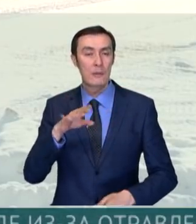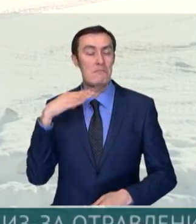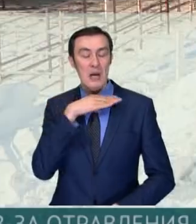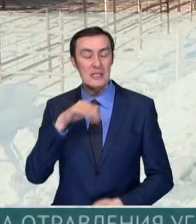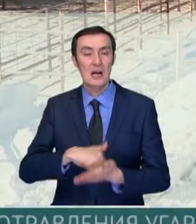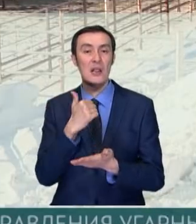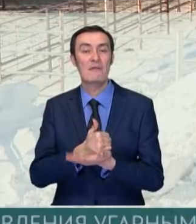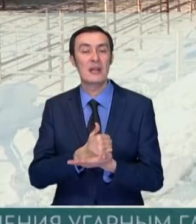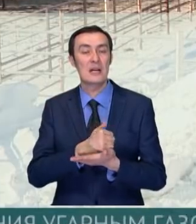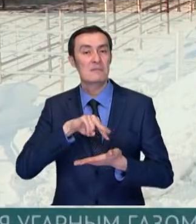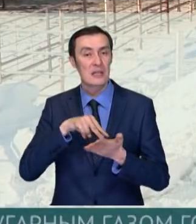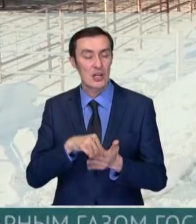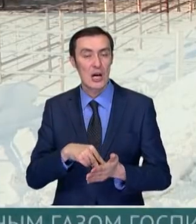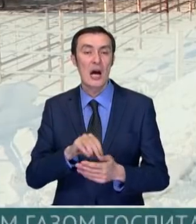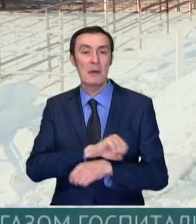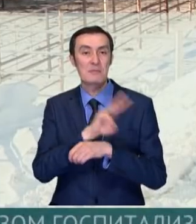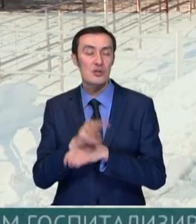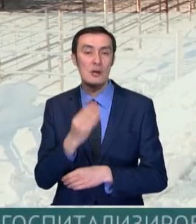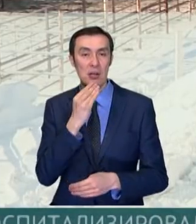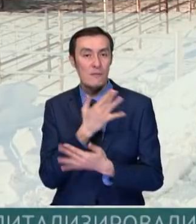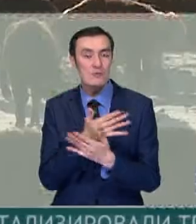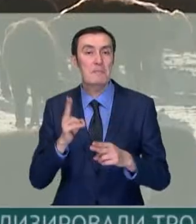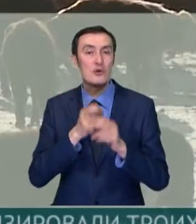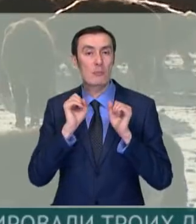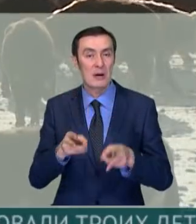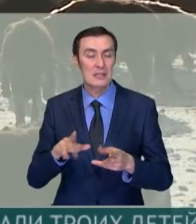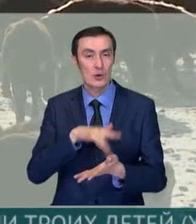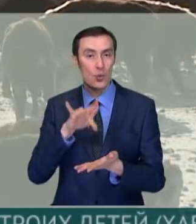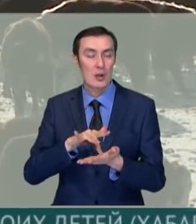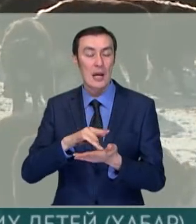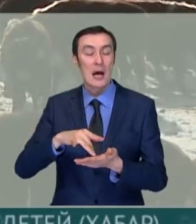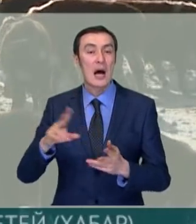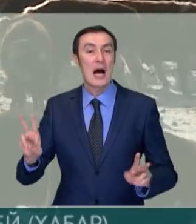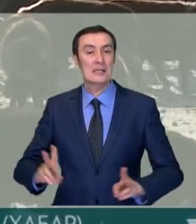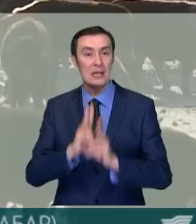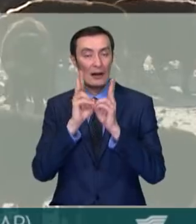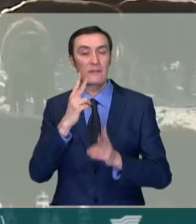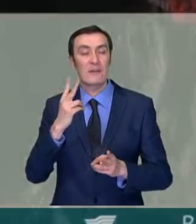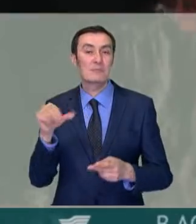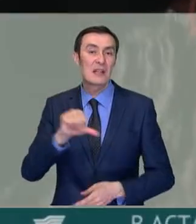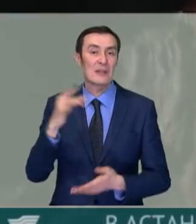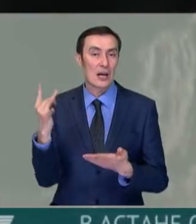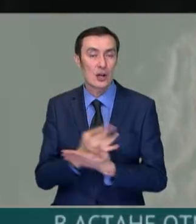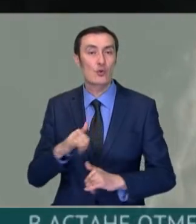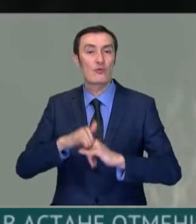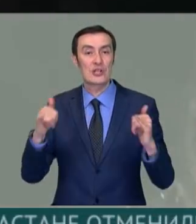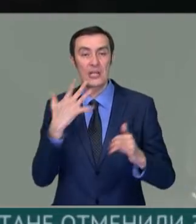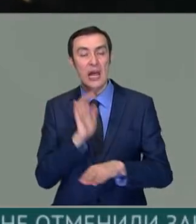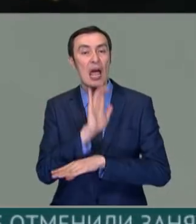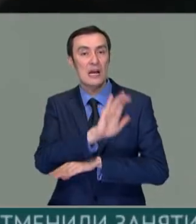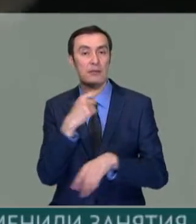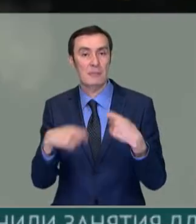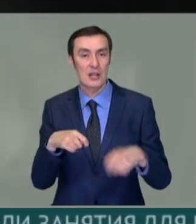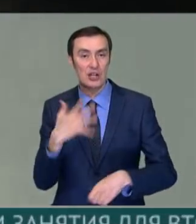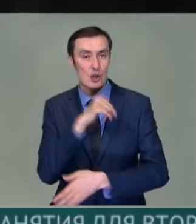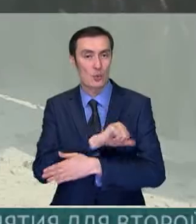главной задачи – обеспечения продовольственного пояса Астаны, стоит задача в 2,5 раза увеличить объемы экспорта. Вадина